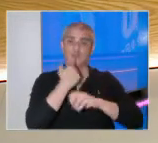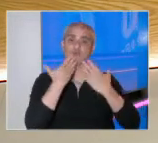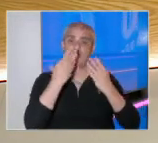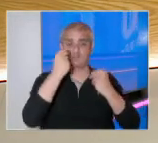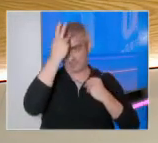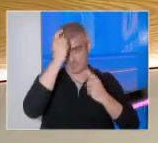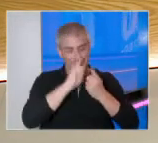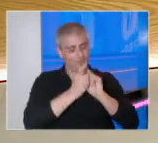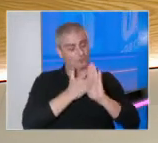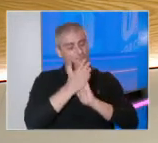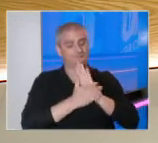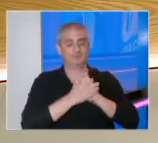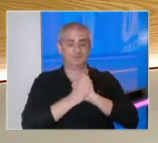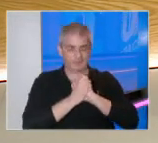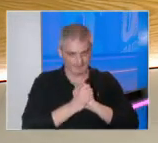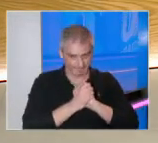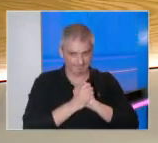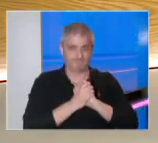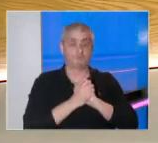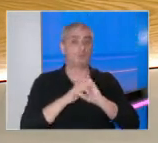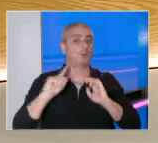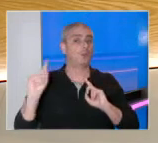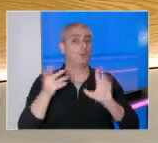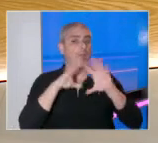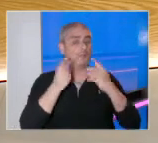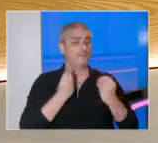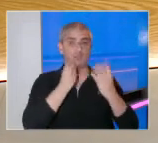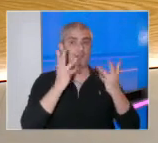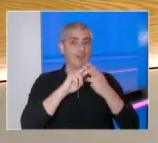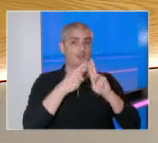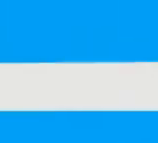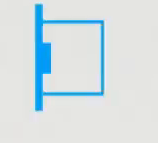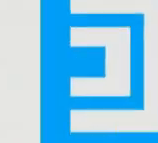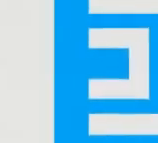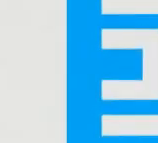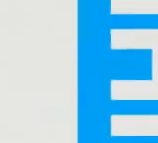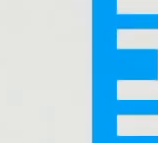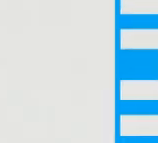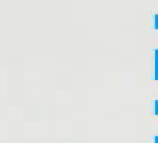תודה רבה לטל בוסידן ברדה על התרגום לשפת הסימנים. שיהיה לכולכם ערב נפלא, להתראות.